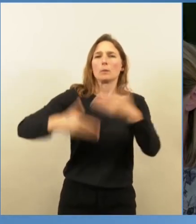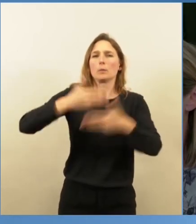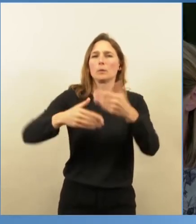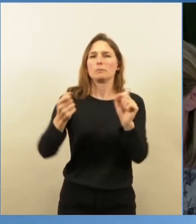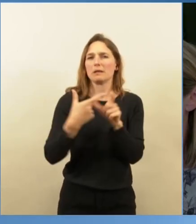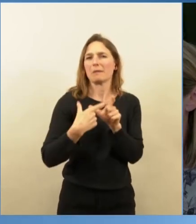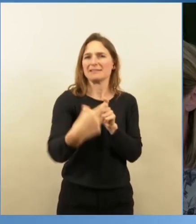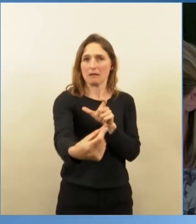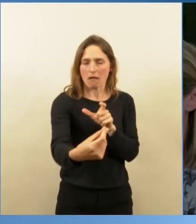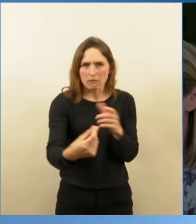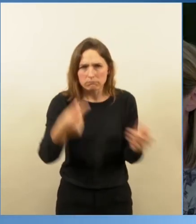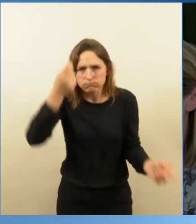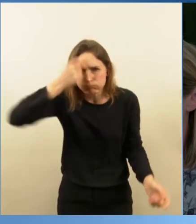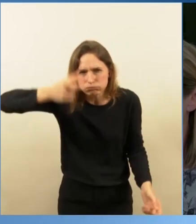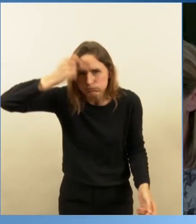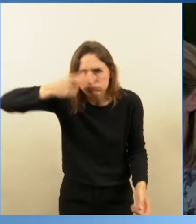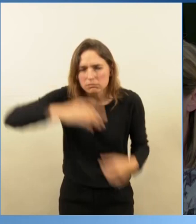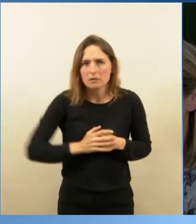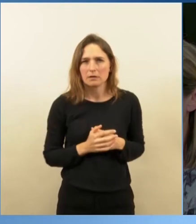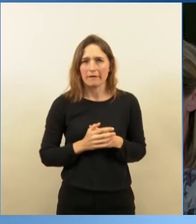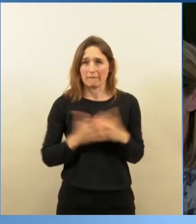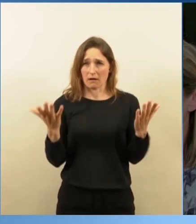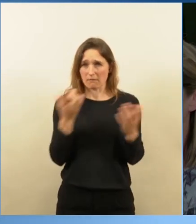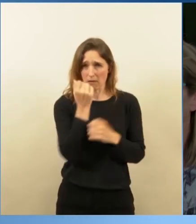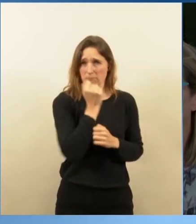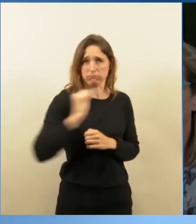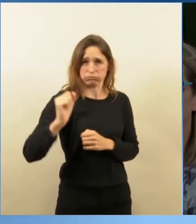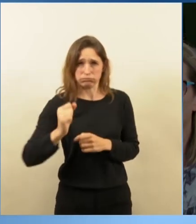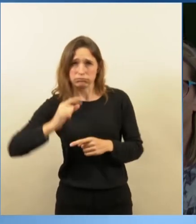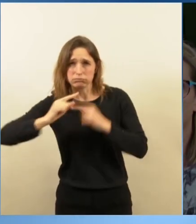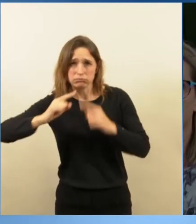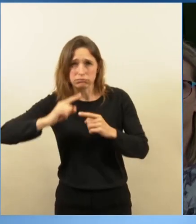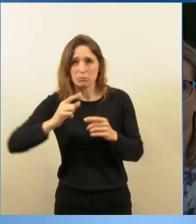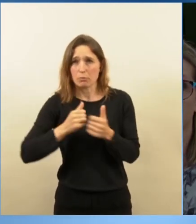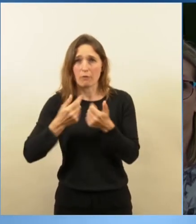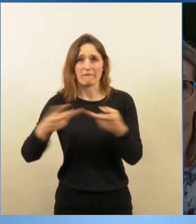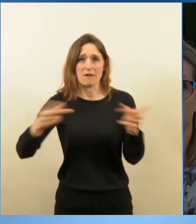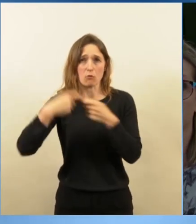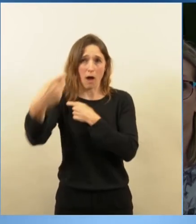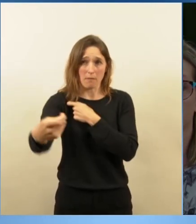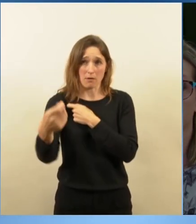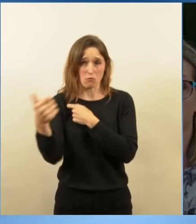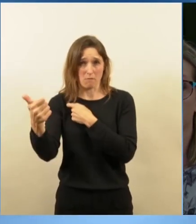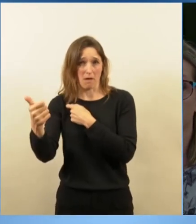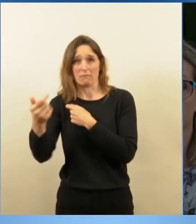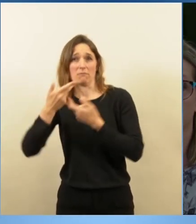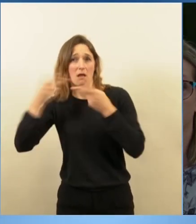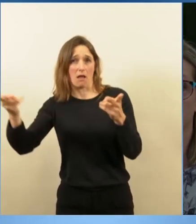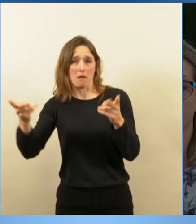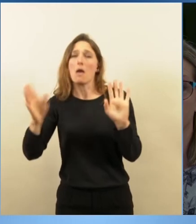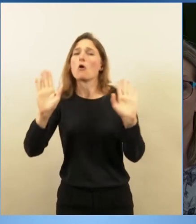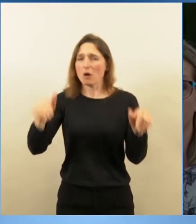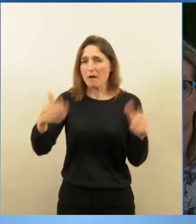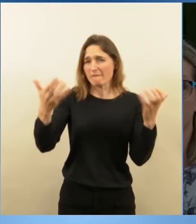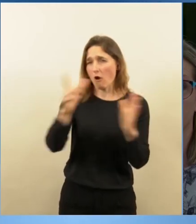préconisations de la ville durable du GIEC qui l'a déclaré mais vous allez obtenir le label 5